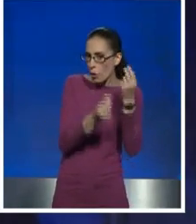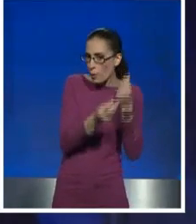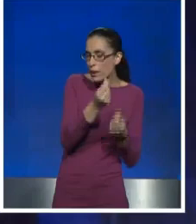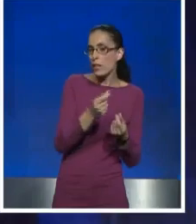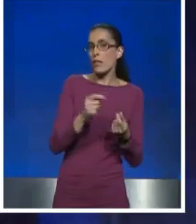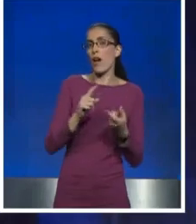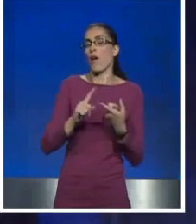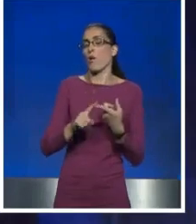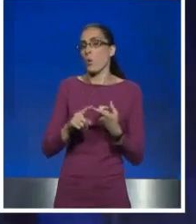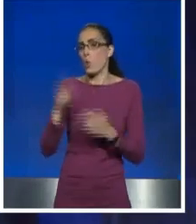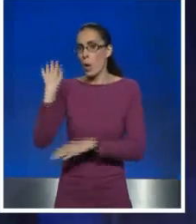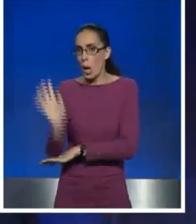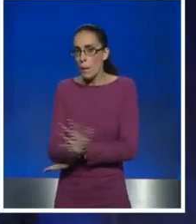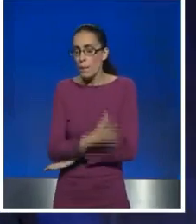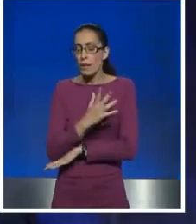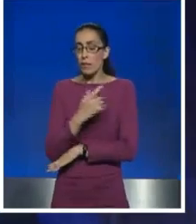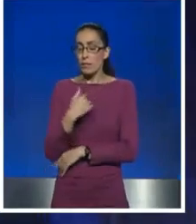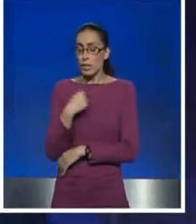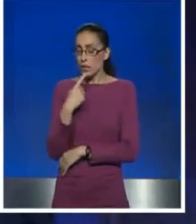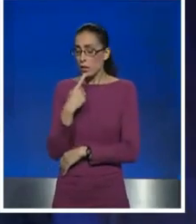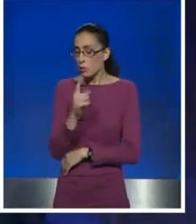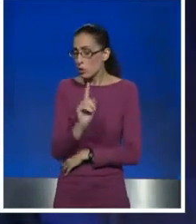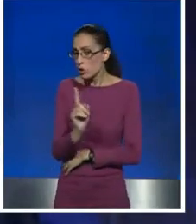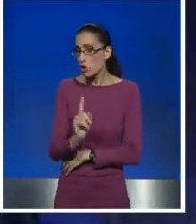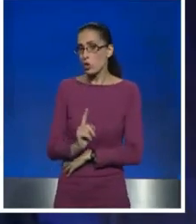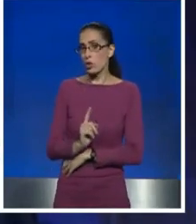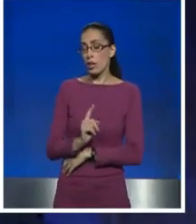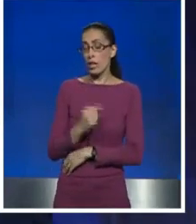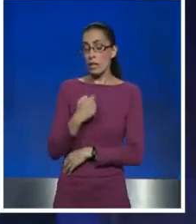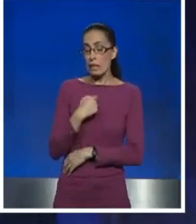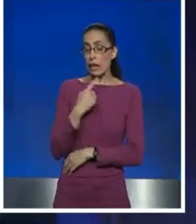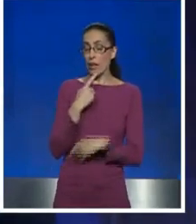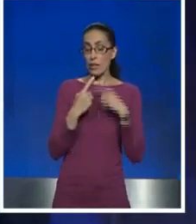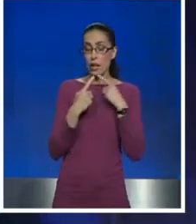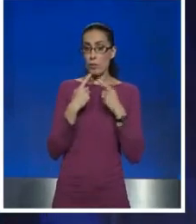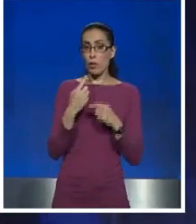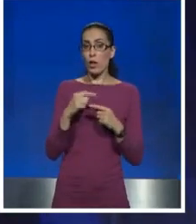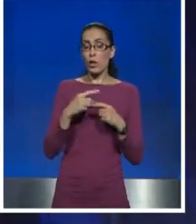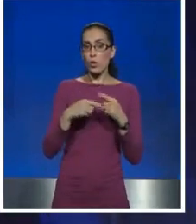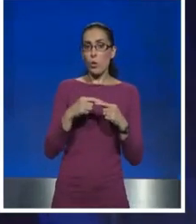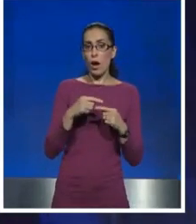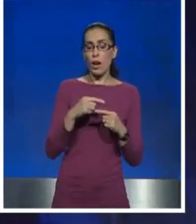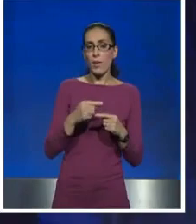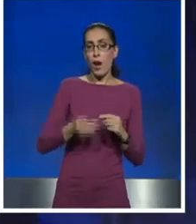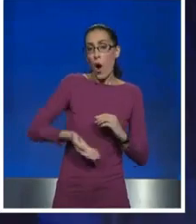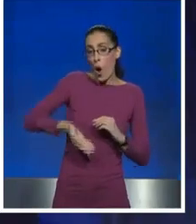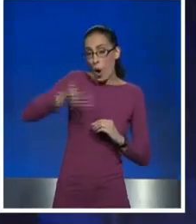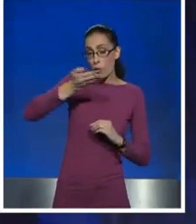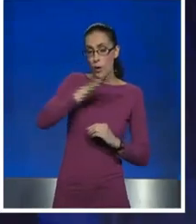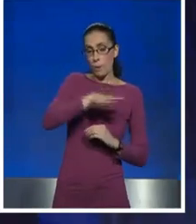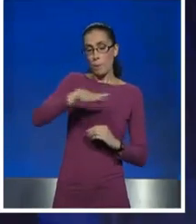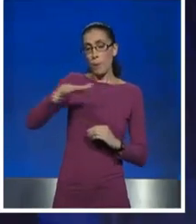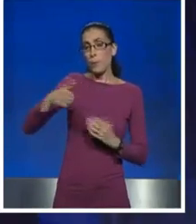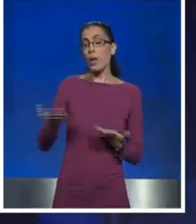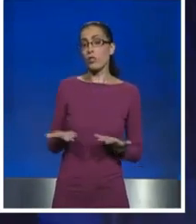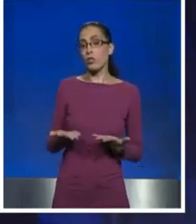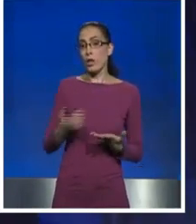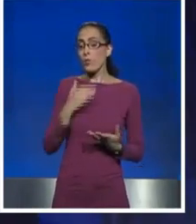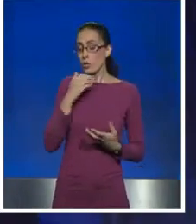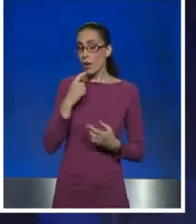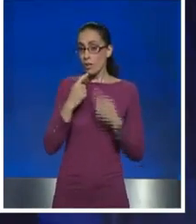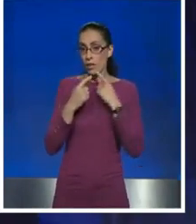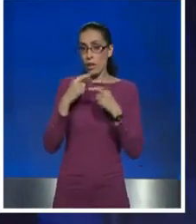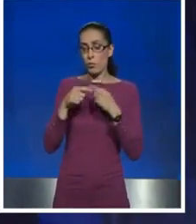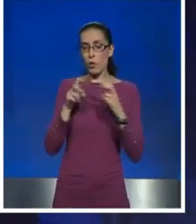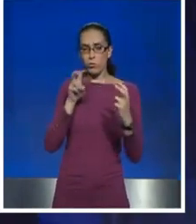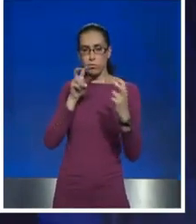word of advice, jina, ma t-tkellem fuq overpopulation, jina mux jidin nużami beda. Da jina mhux qed ngħid dak isma' dak